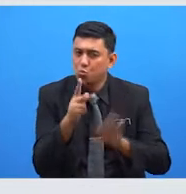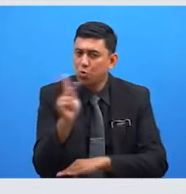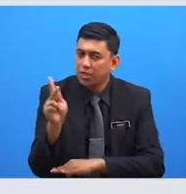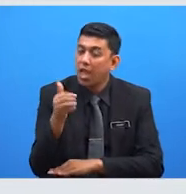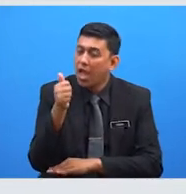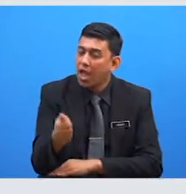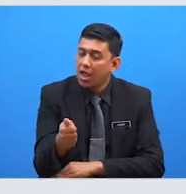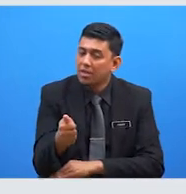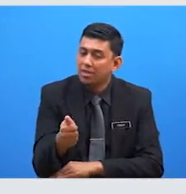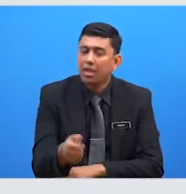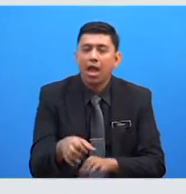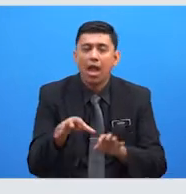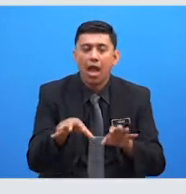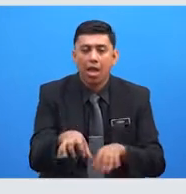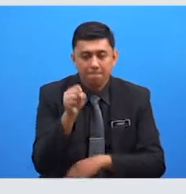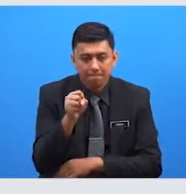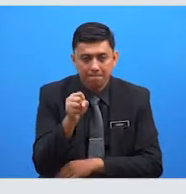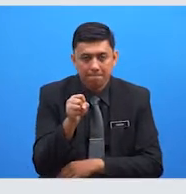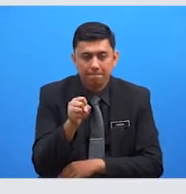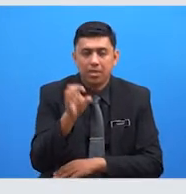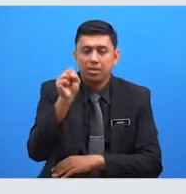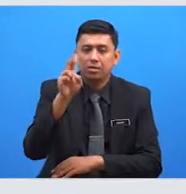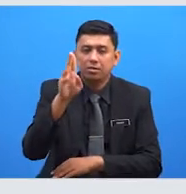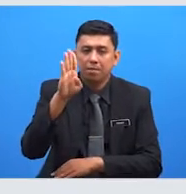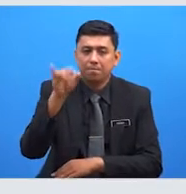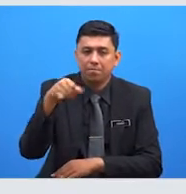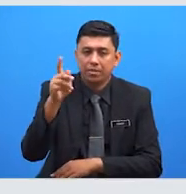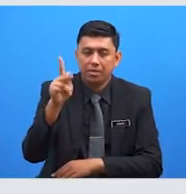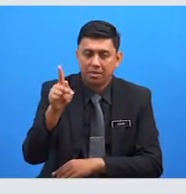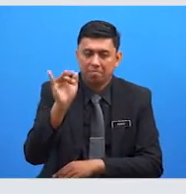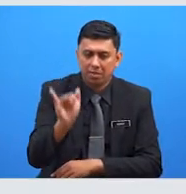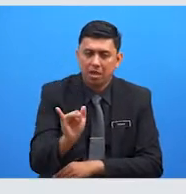menunjukkan anda layak ambil subjek yang ditawarkan.